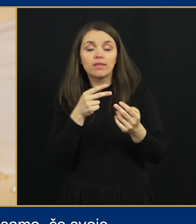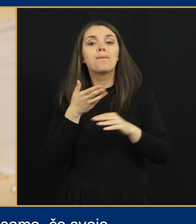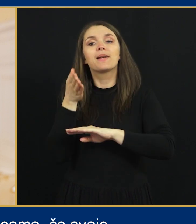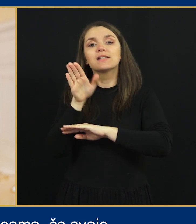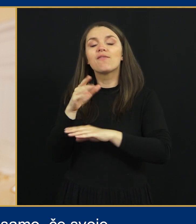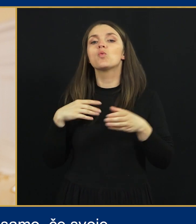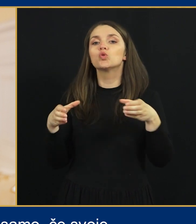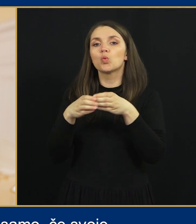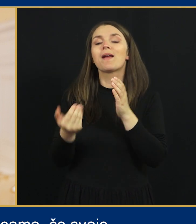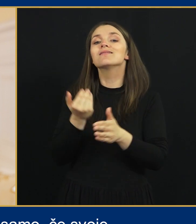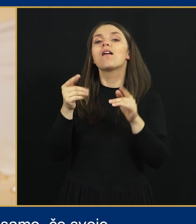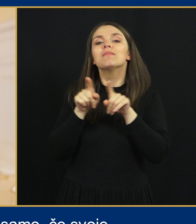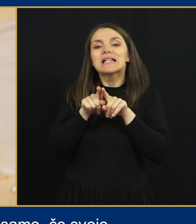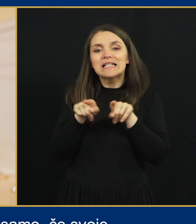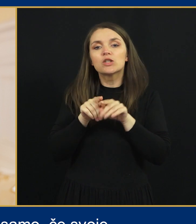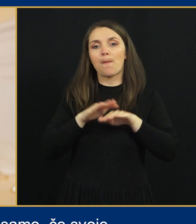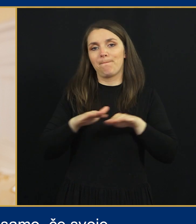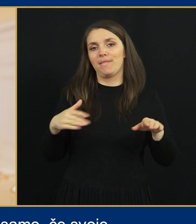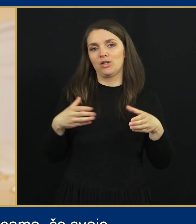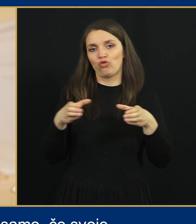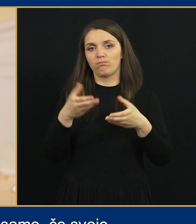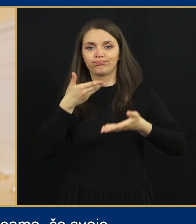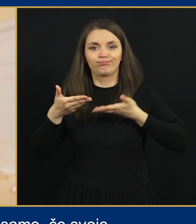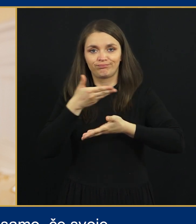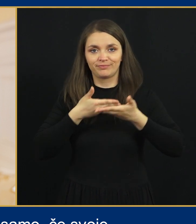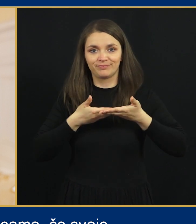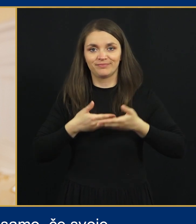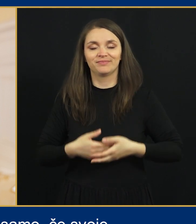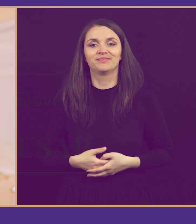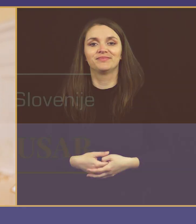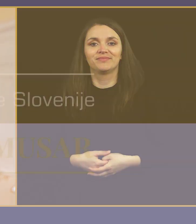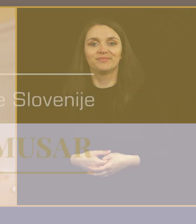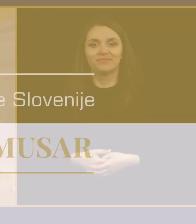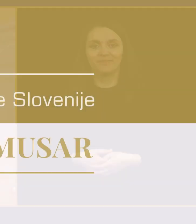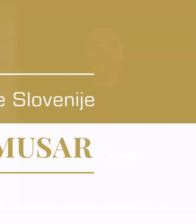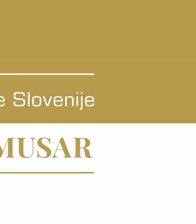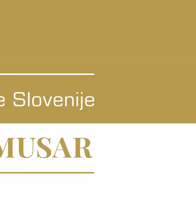pa lahko pridemo samo, če svoje poglede predstavimo skupaj za isto mizo.